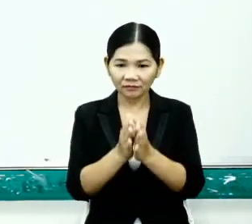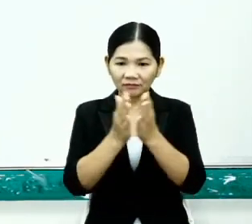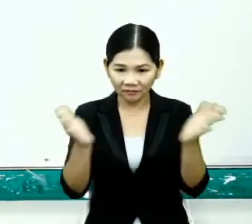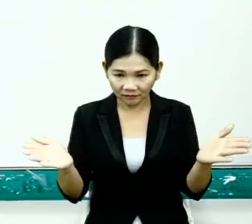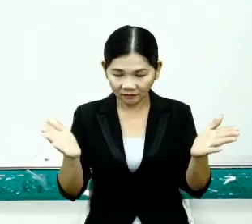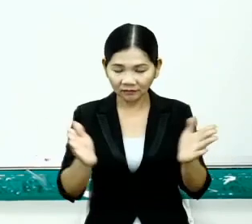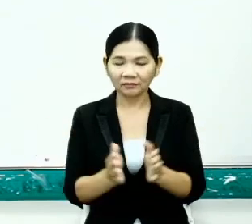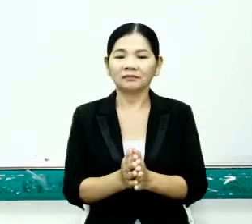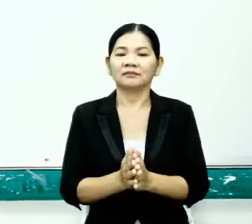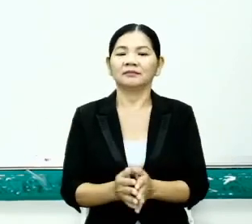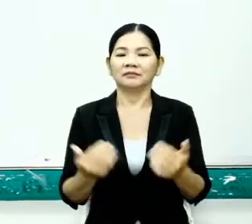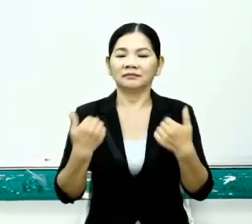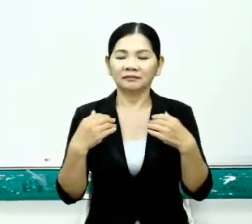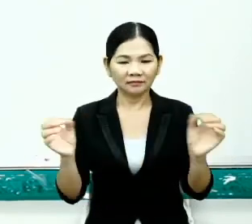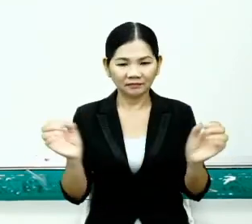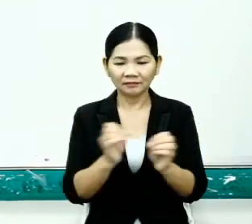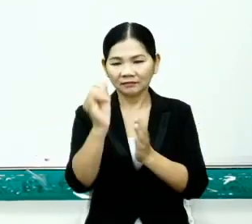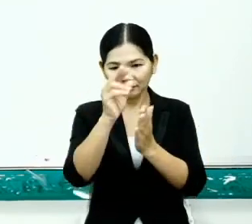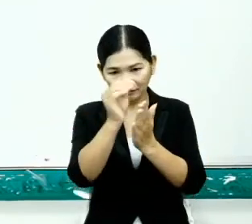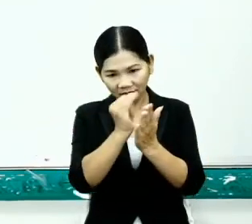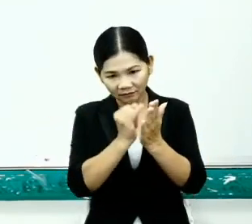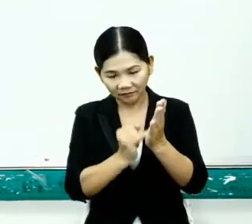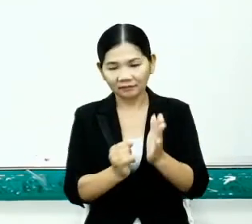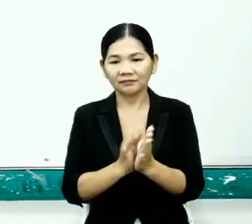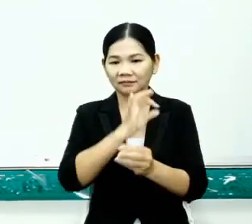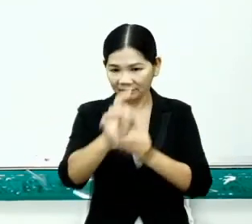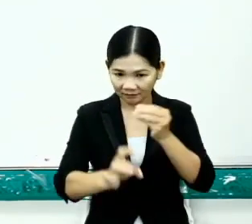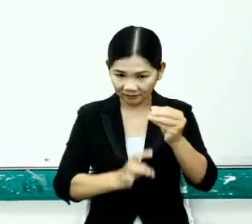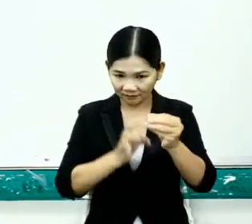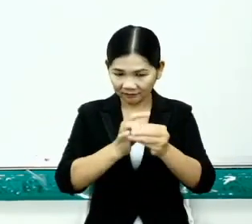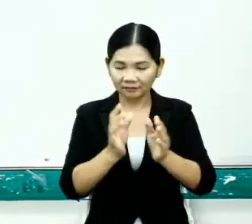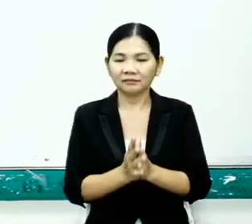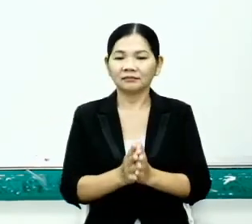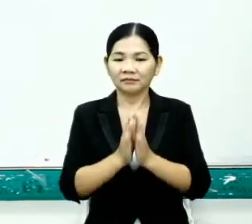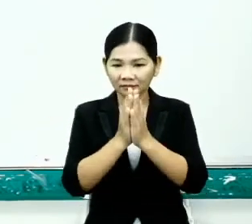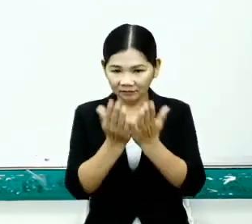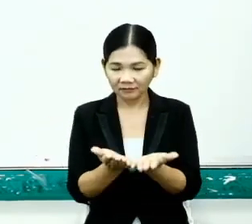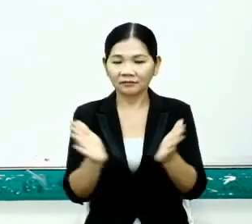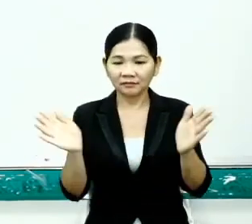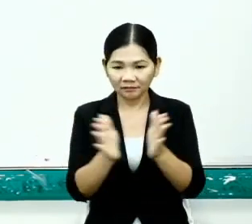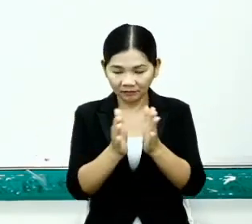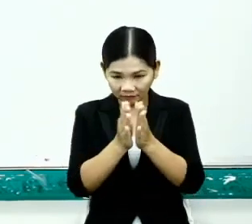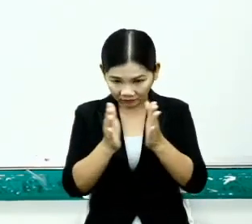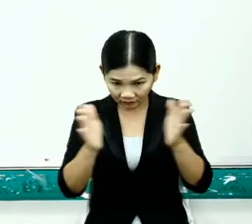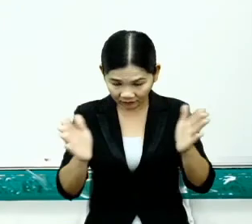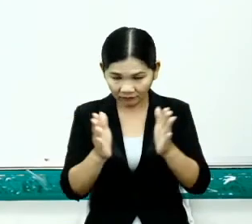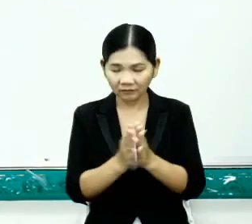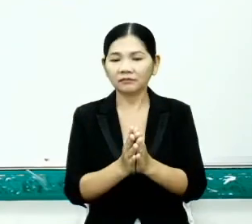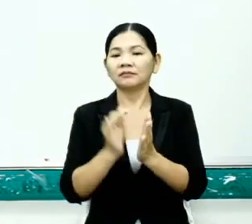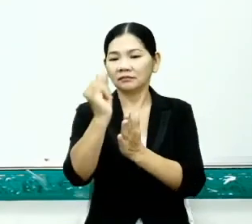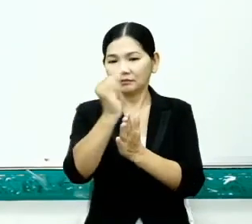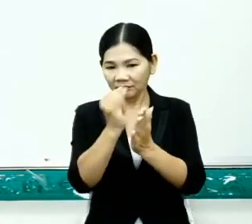សៀវភៅតូចធំកុំណូទាំងឡាយសៀវភៅតូច